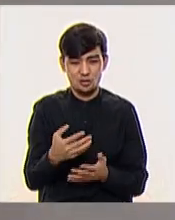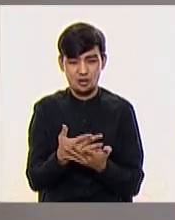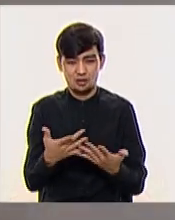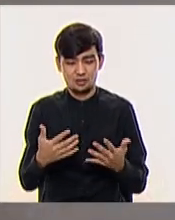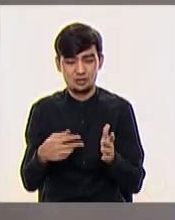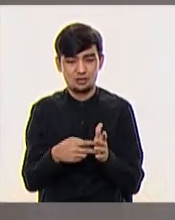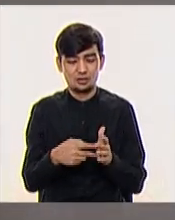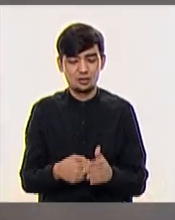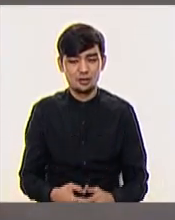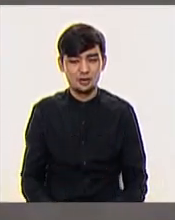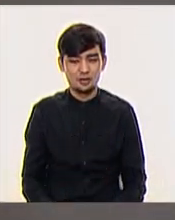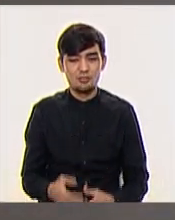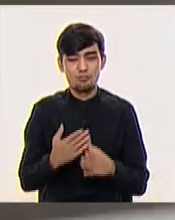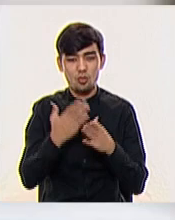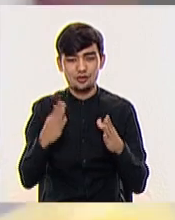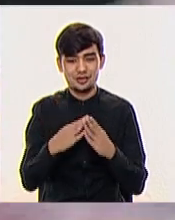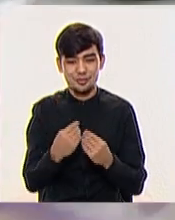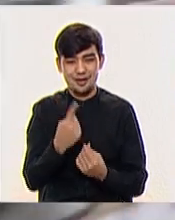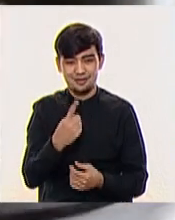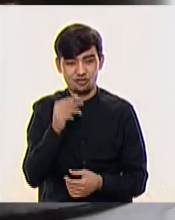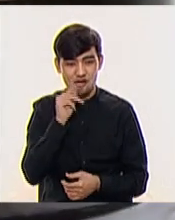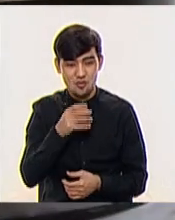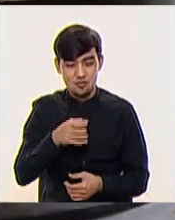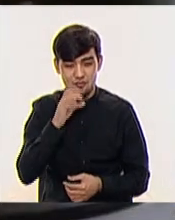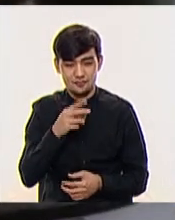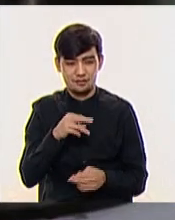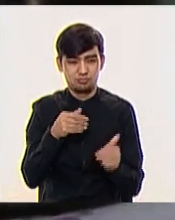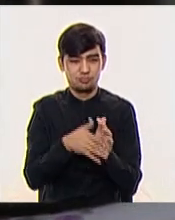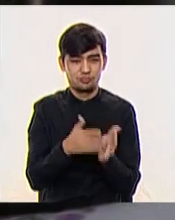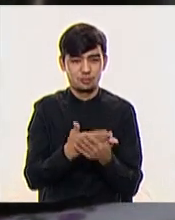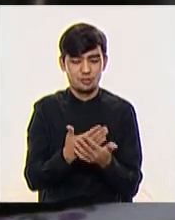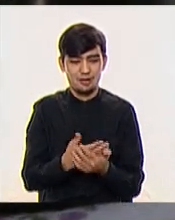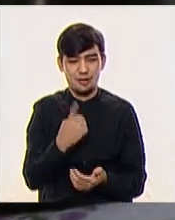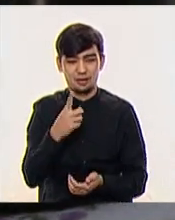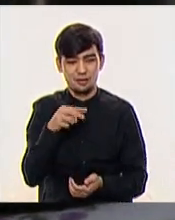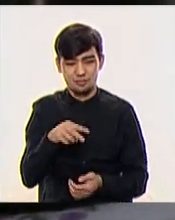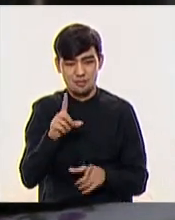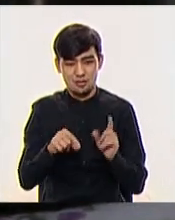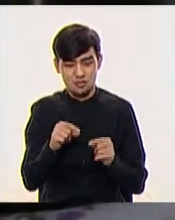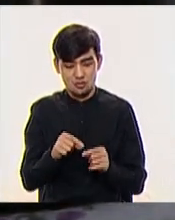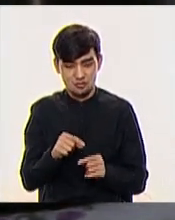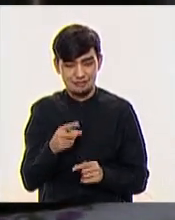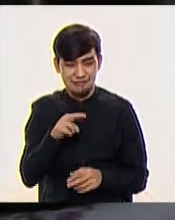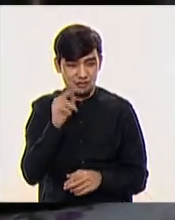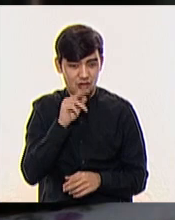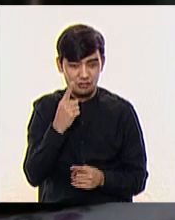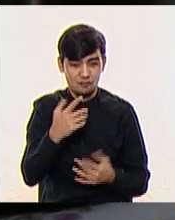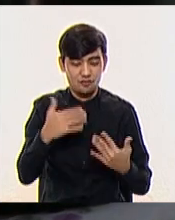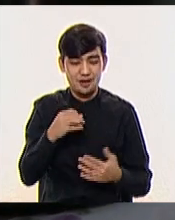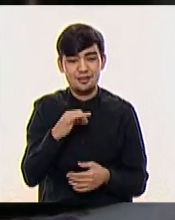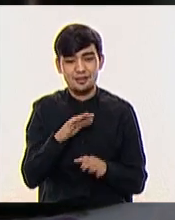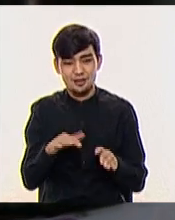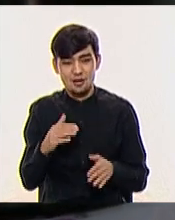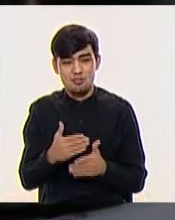В большой семье только за одно чаепитие расходуется около 1 литра молока. Ведь в основном детки